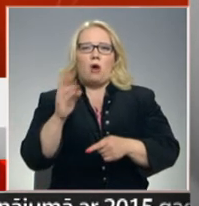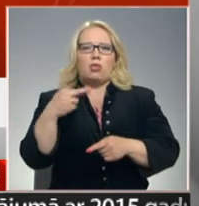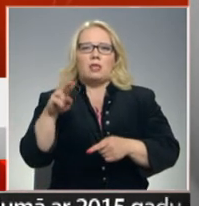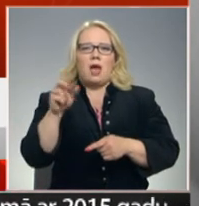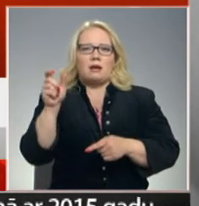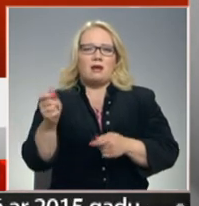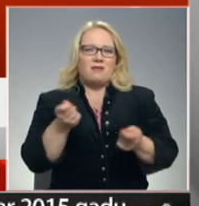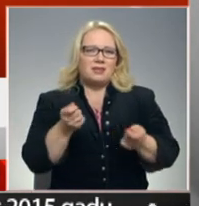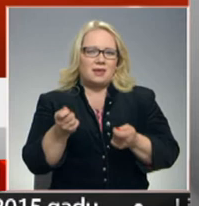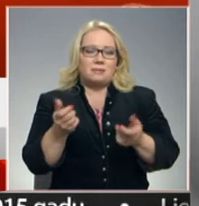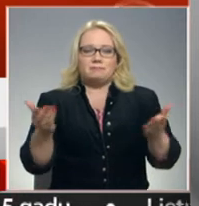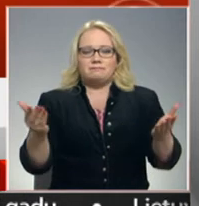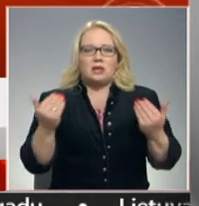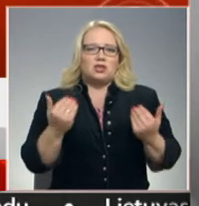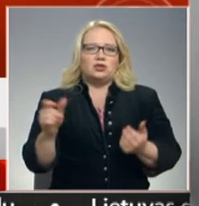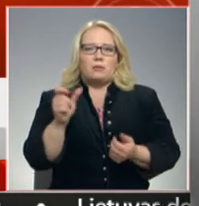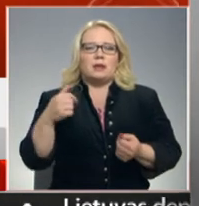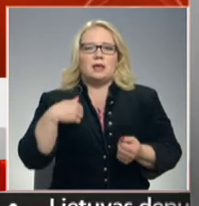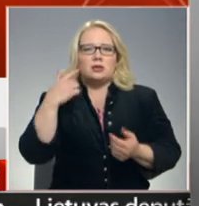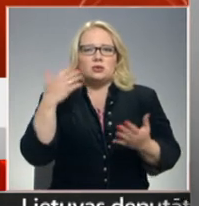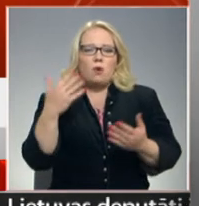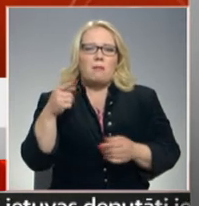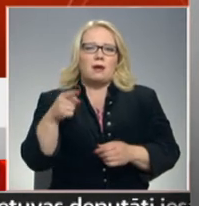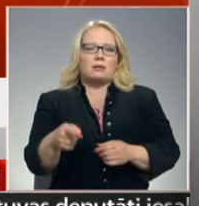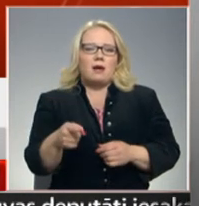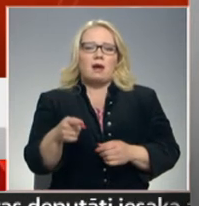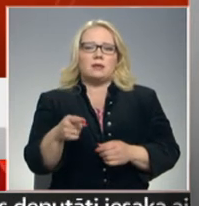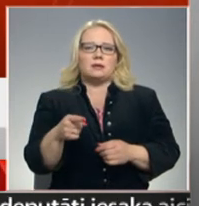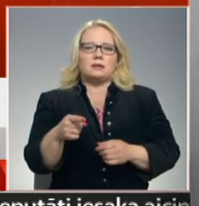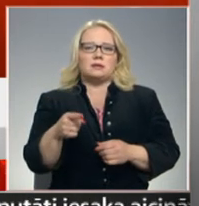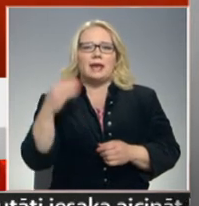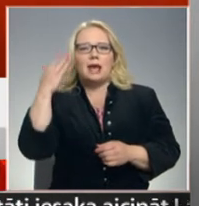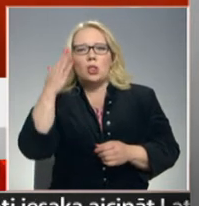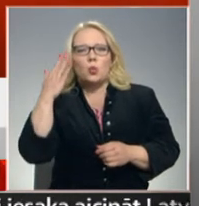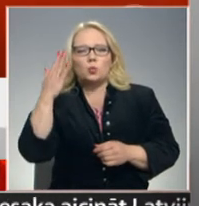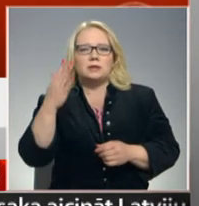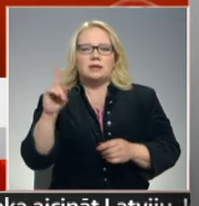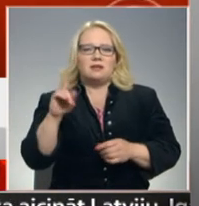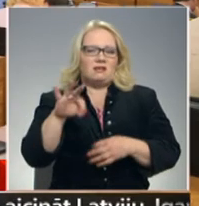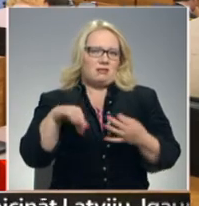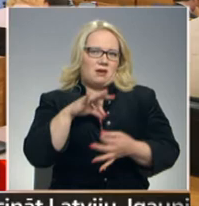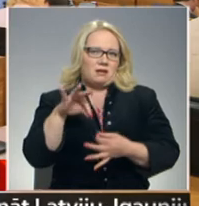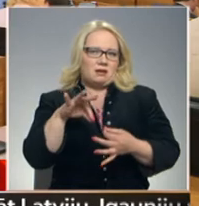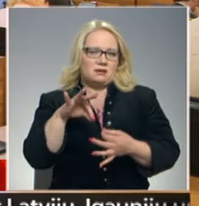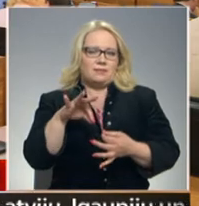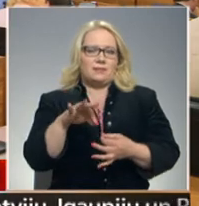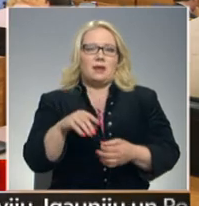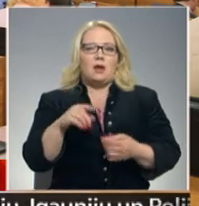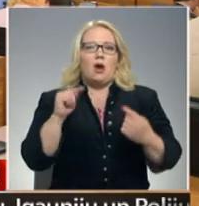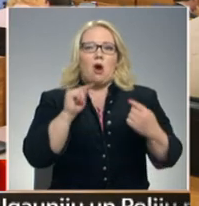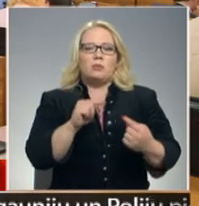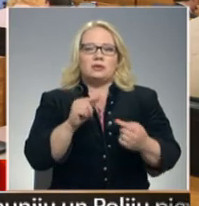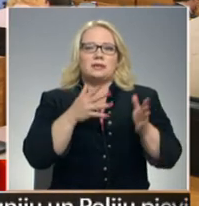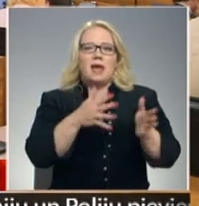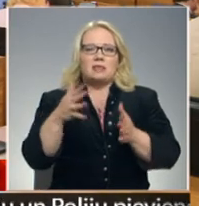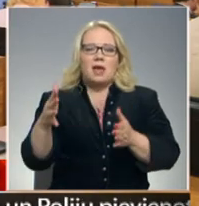vadībā. Šobrīd es domāju, ka tādas ilūzijas ir liekas. Opozīcijas ietekme pašvaldībā